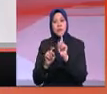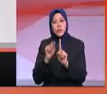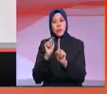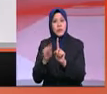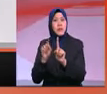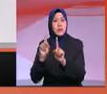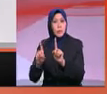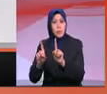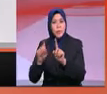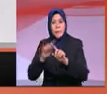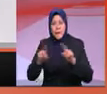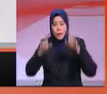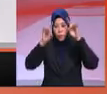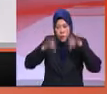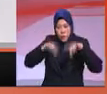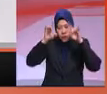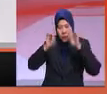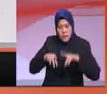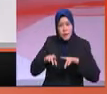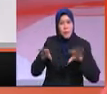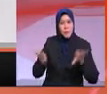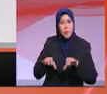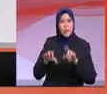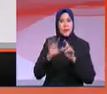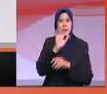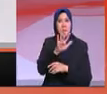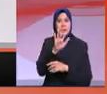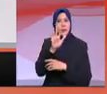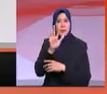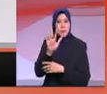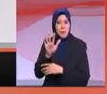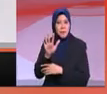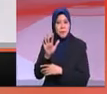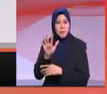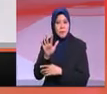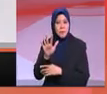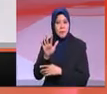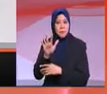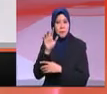1/1, tetapi ujian yang dilaksanakan yang